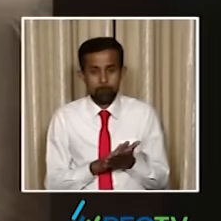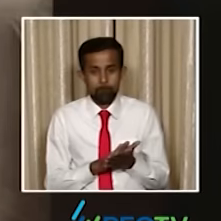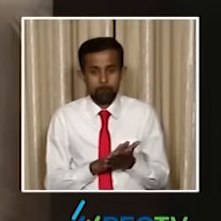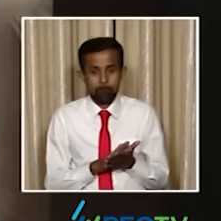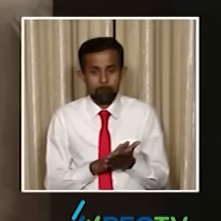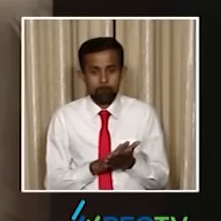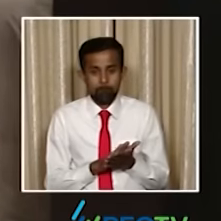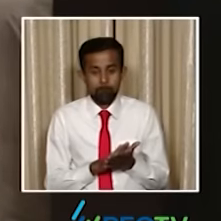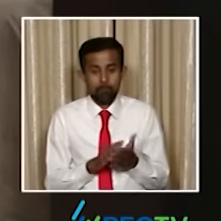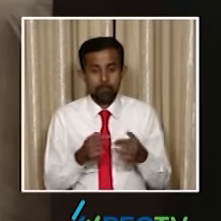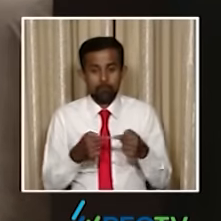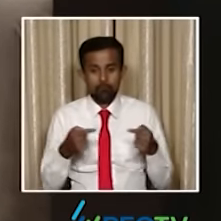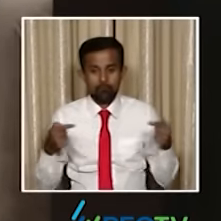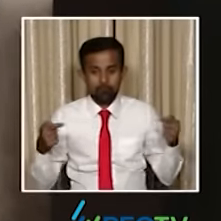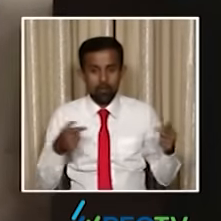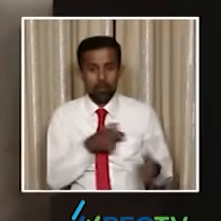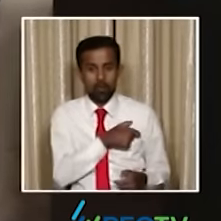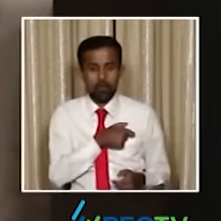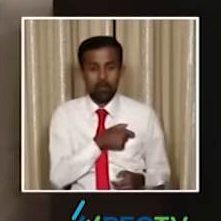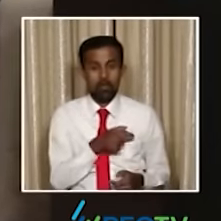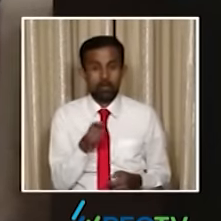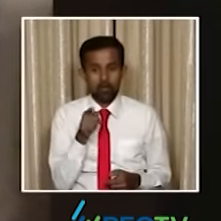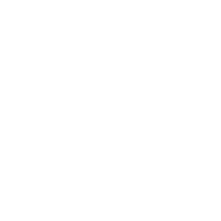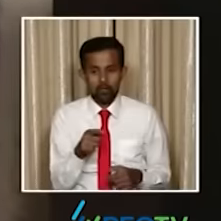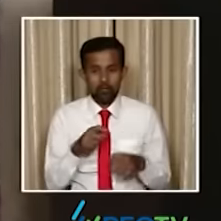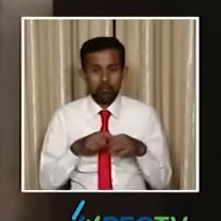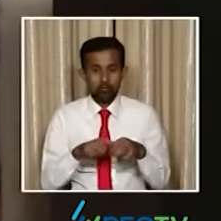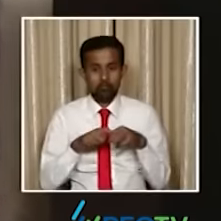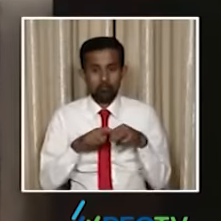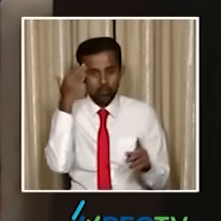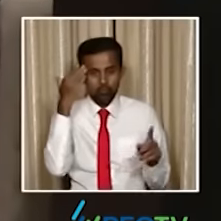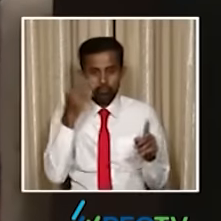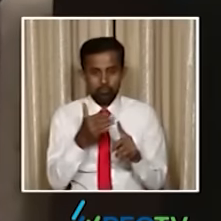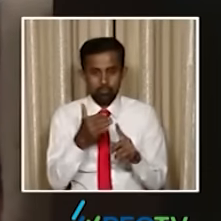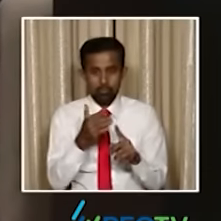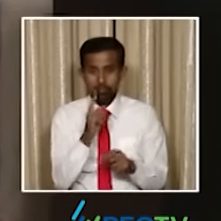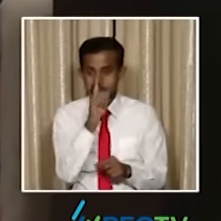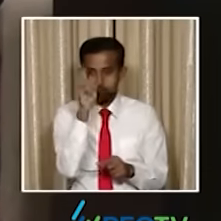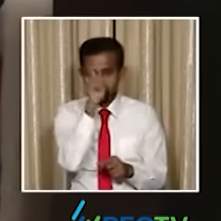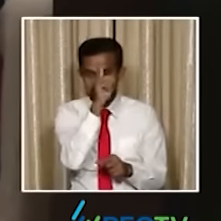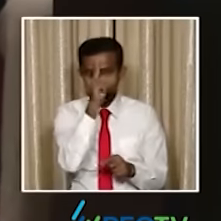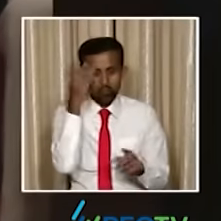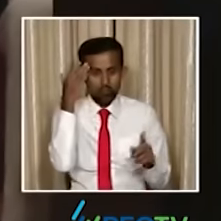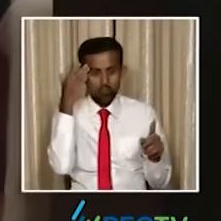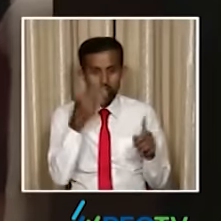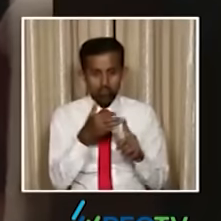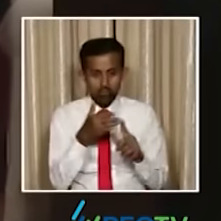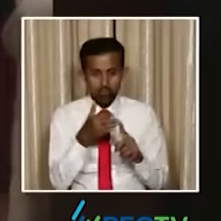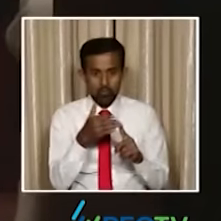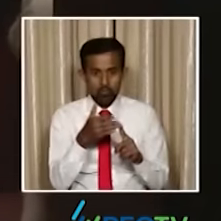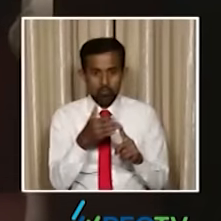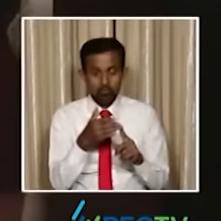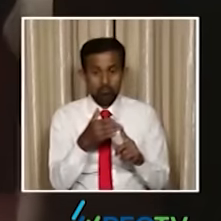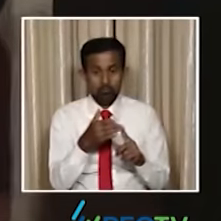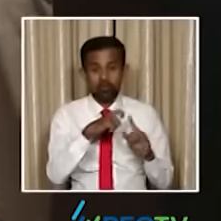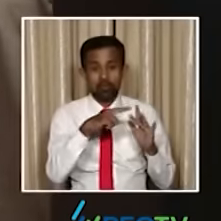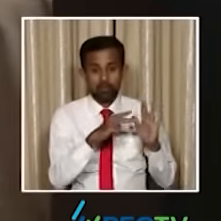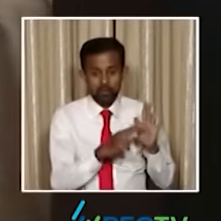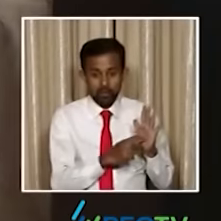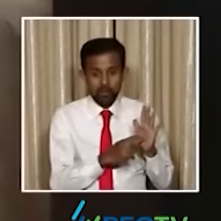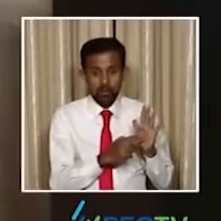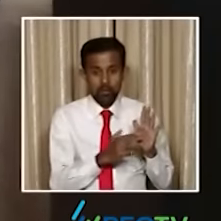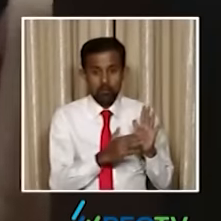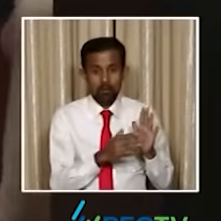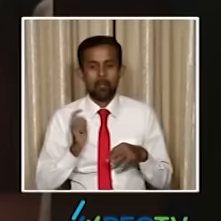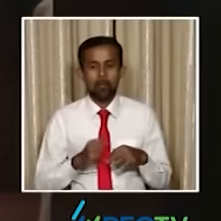වගේ විපක්ෂ නායකවරයාට ප්‍රශ්නයක් ඇසීමේ ප්‍රමුඛතාවය පිළිබඳව අස්කින් මේකේ